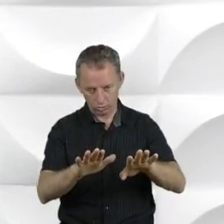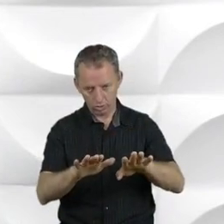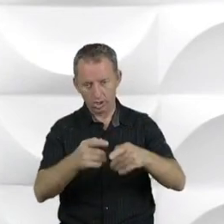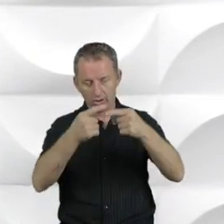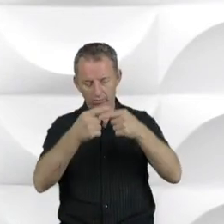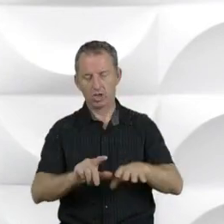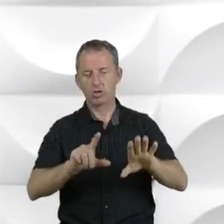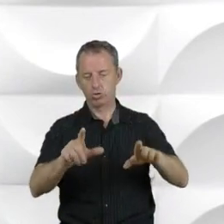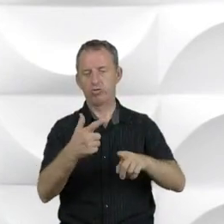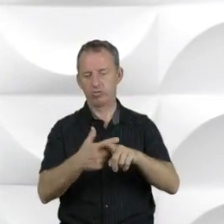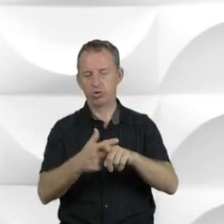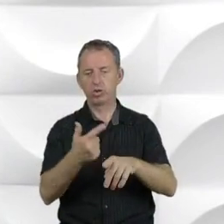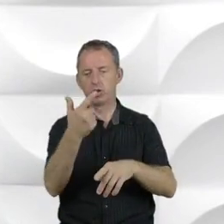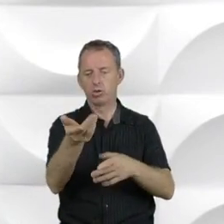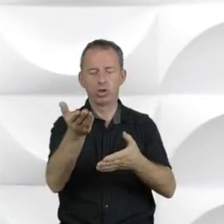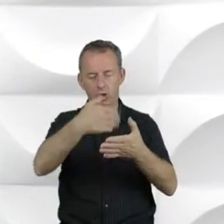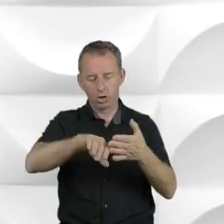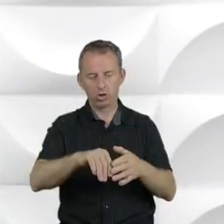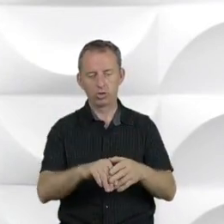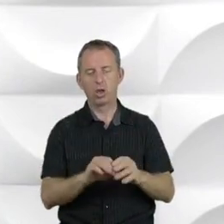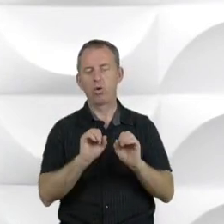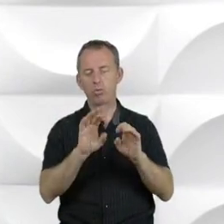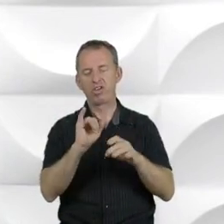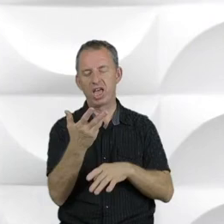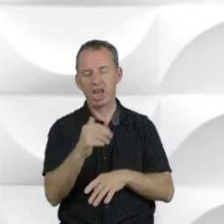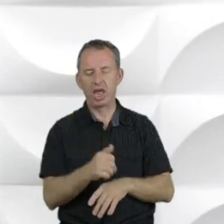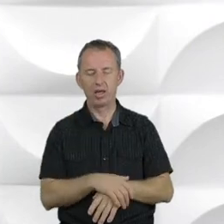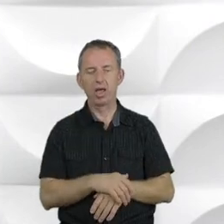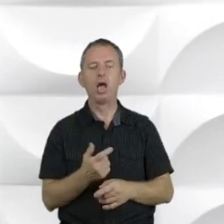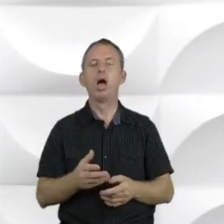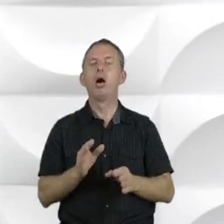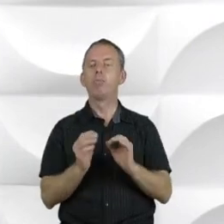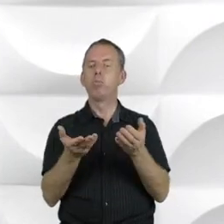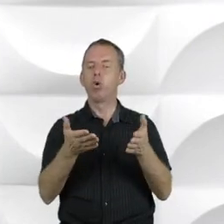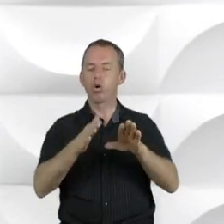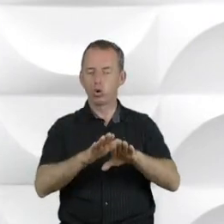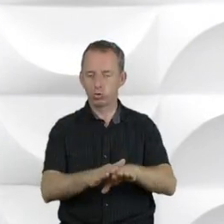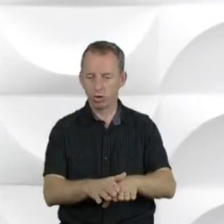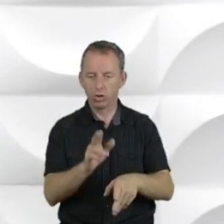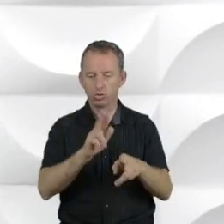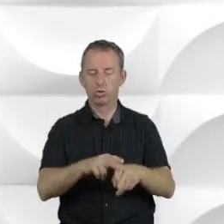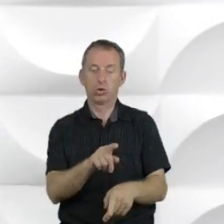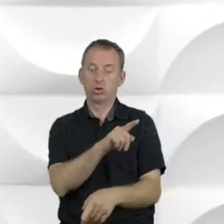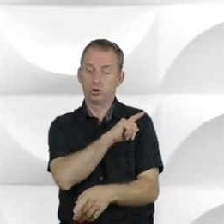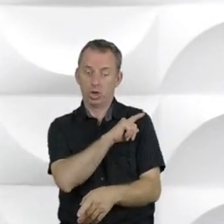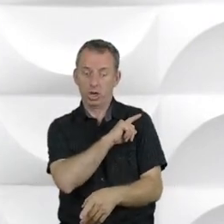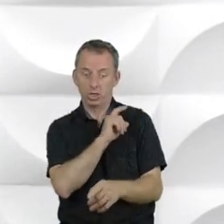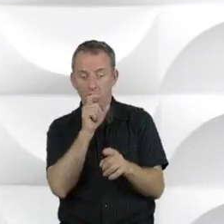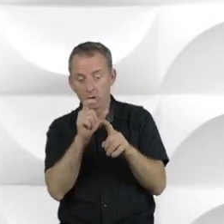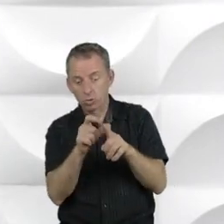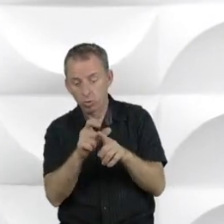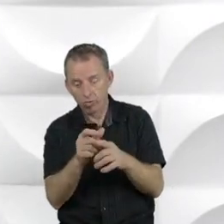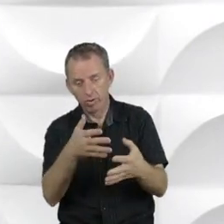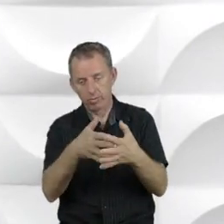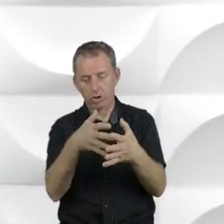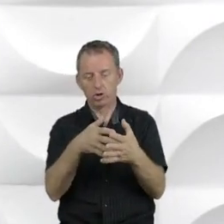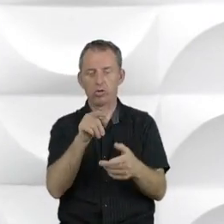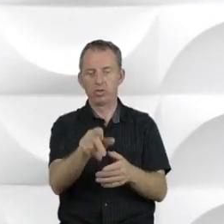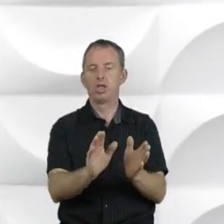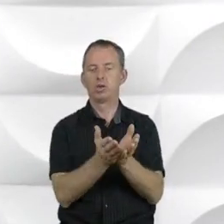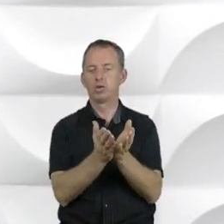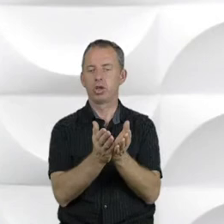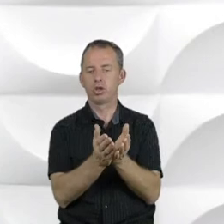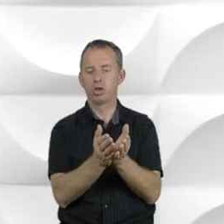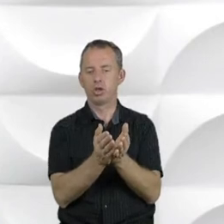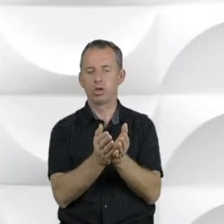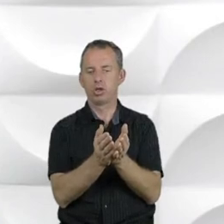7, 22 rozdziału. Błogosławiony, który strzeże słów proroctwa tej księgi. Czy